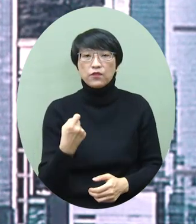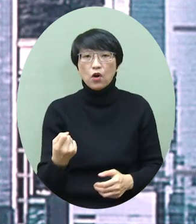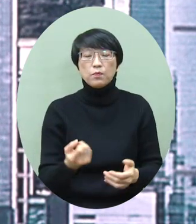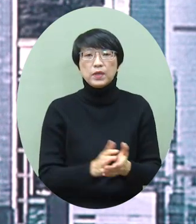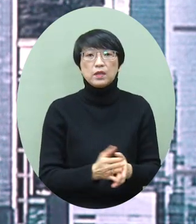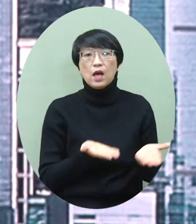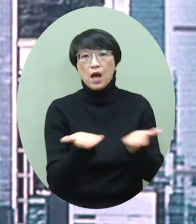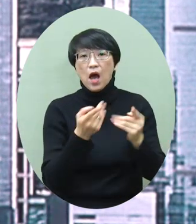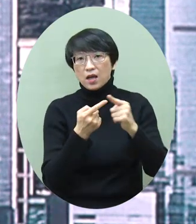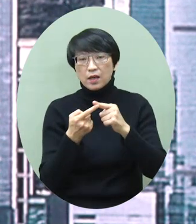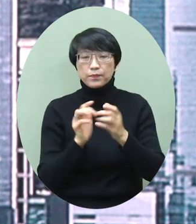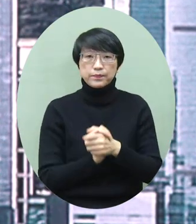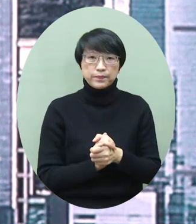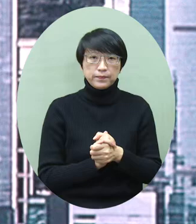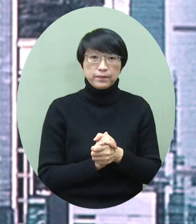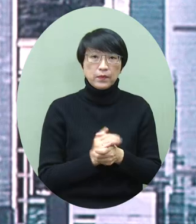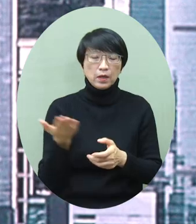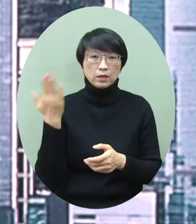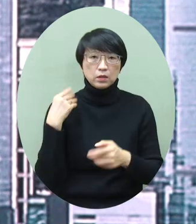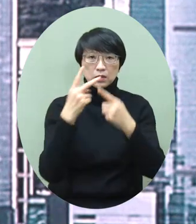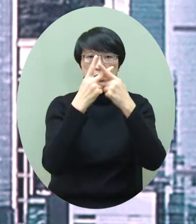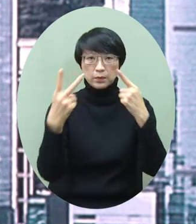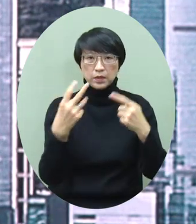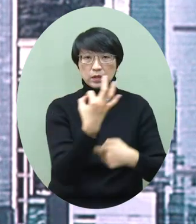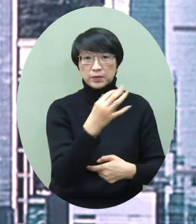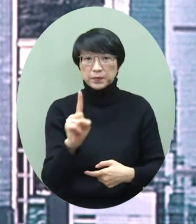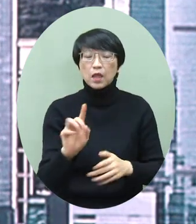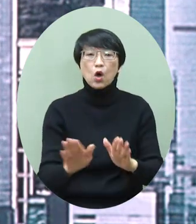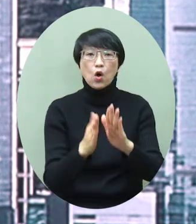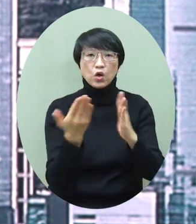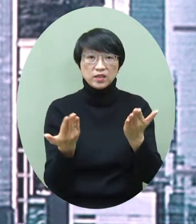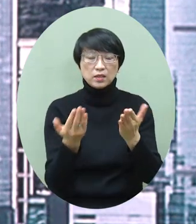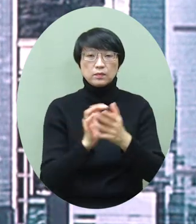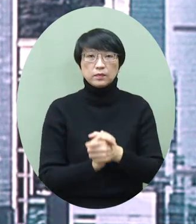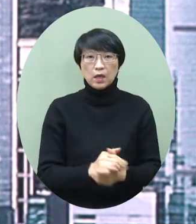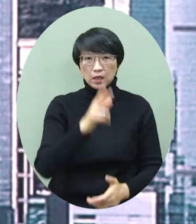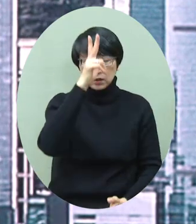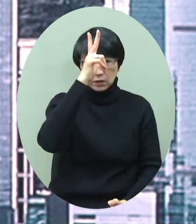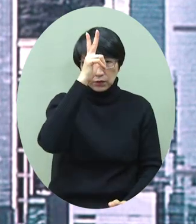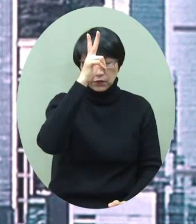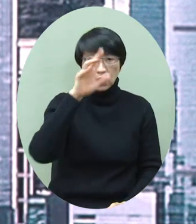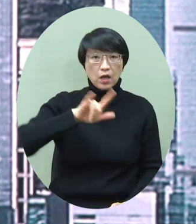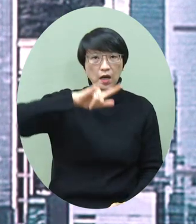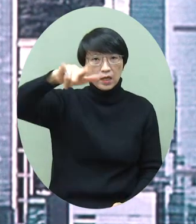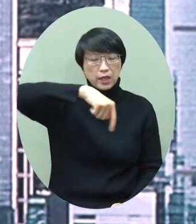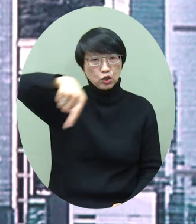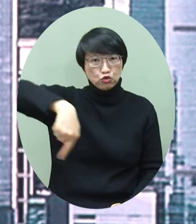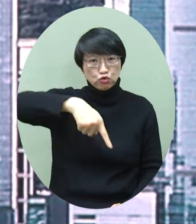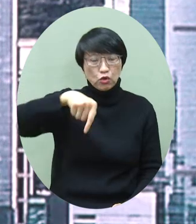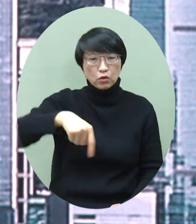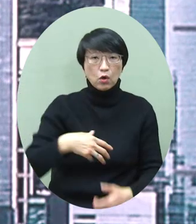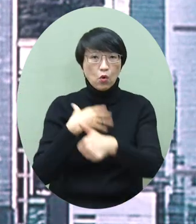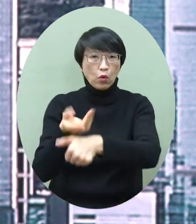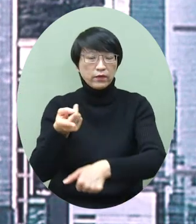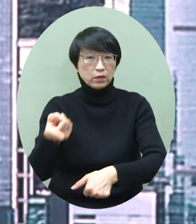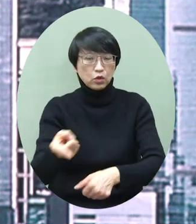嘅。自從啊舊年嘅12月31日開始，政府咧已經喺機場度咧係委託咗承